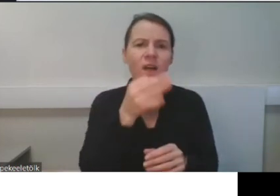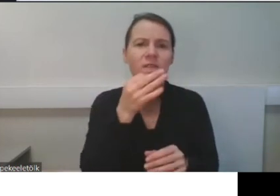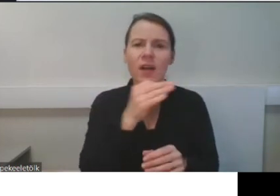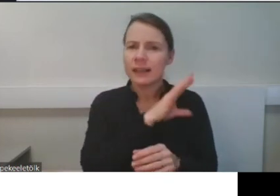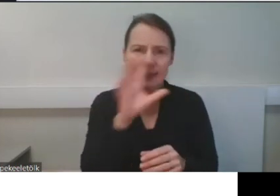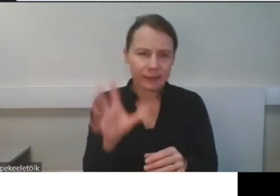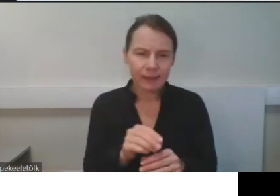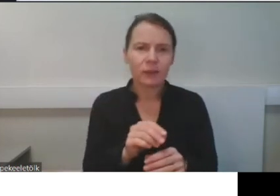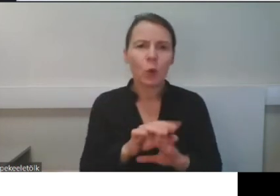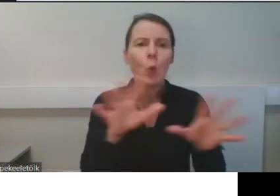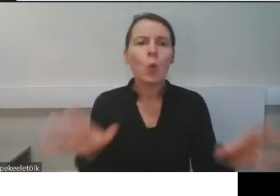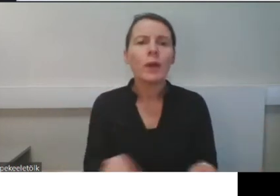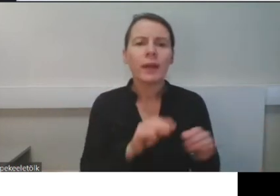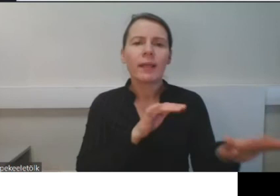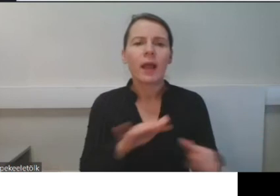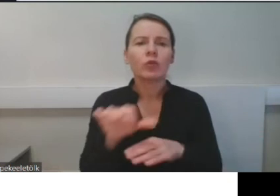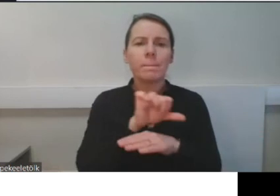25%